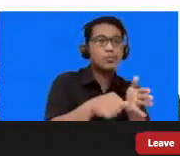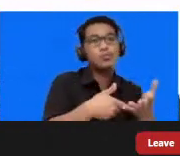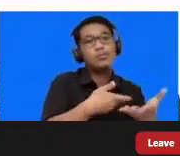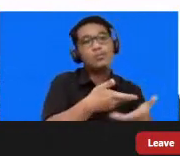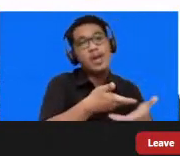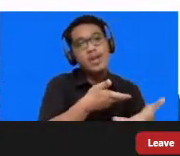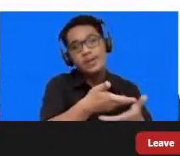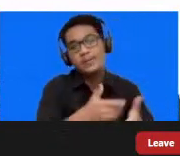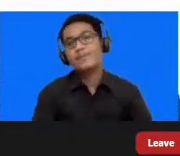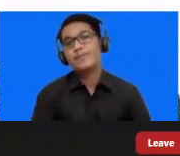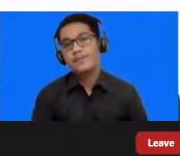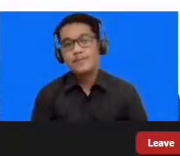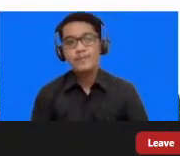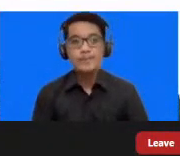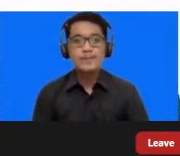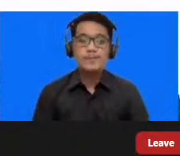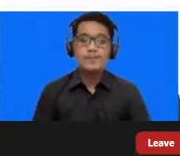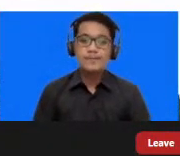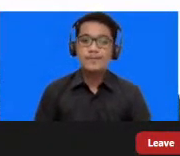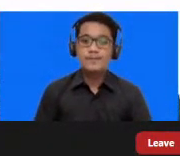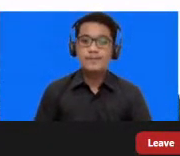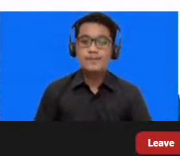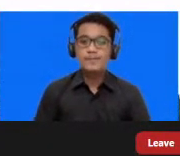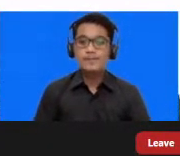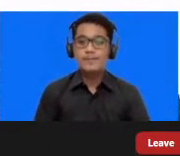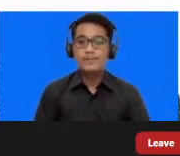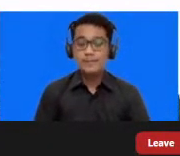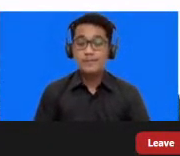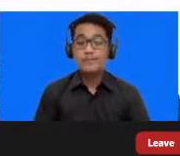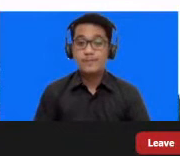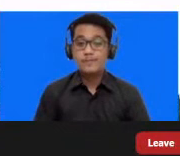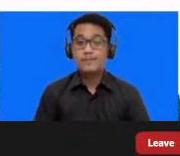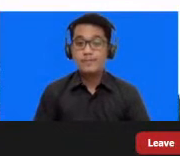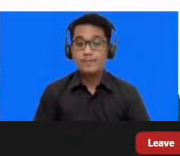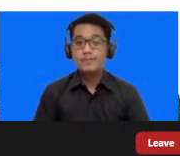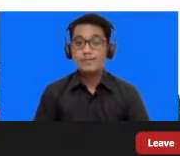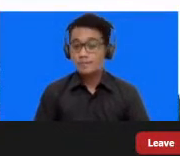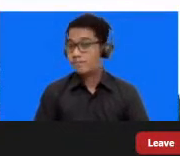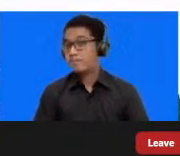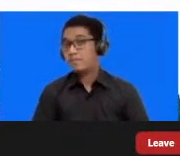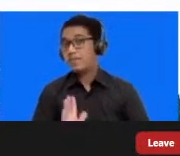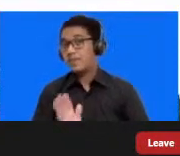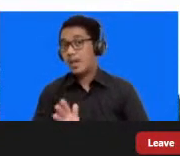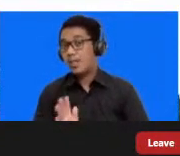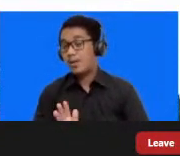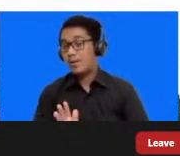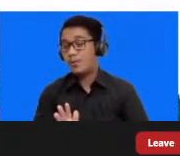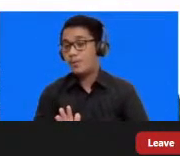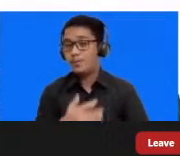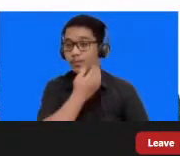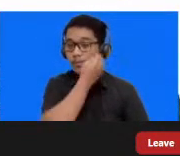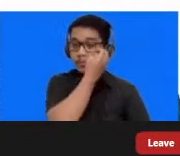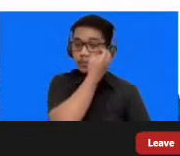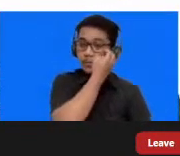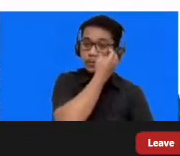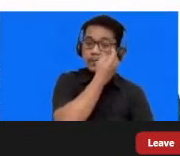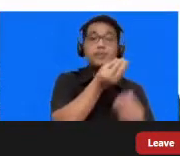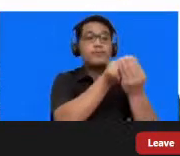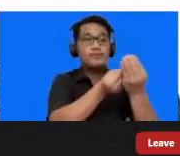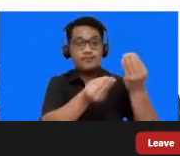mereka. Baik, mengenai regenerasi